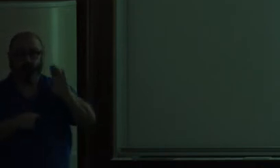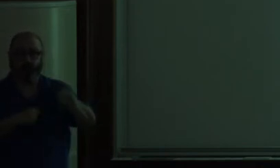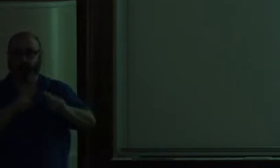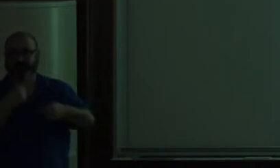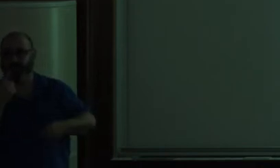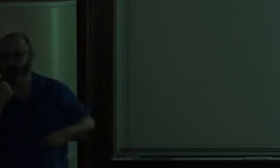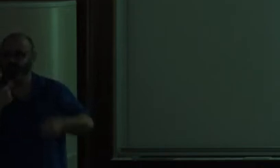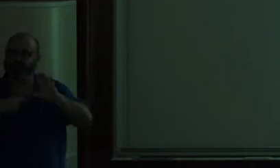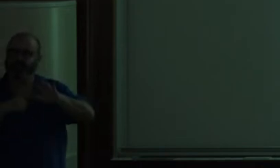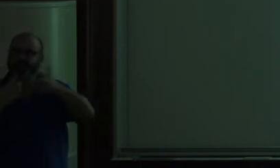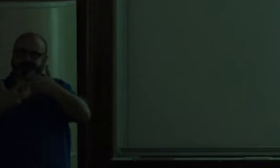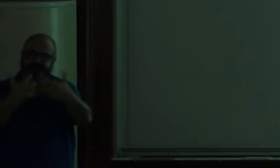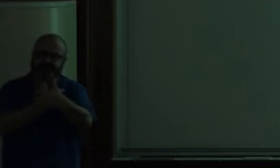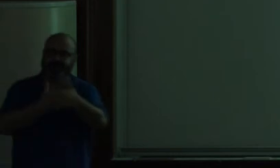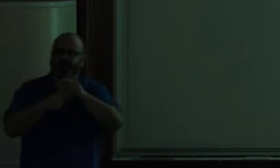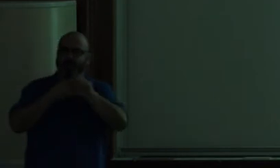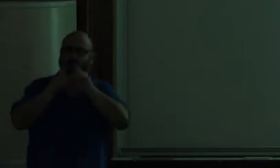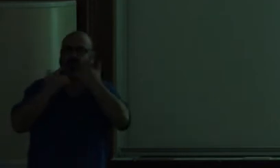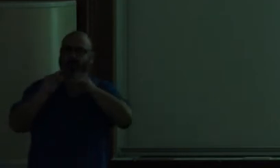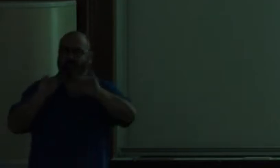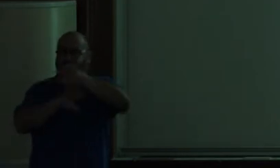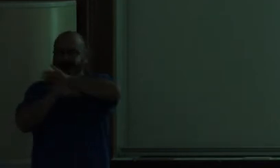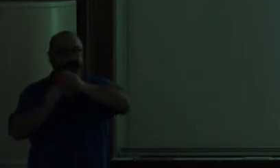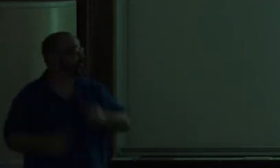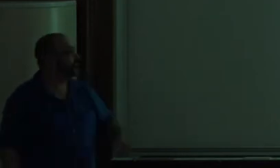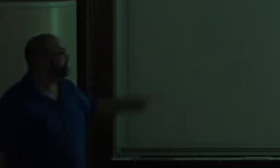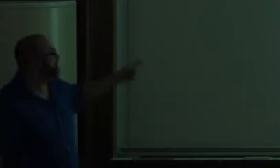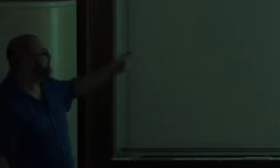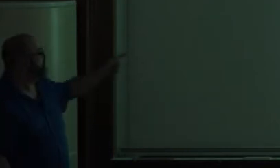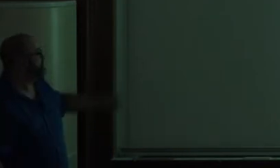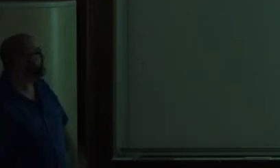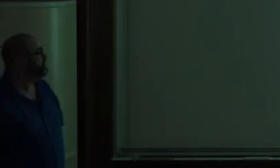Parce que c'est quelque chose qu'on fait souvent, il y a plusieurs modes de propagation des couleurs. Hop.